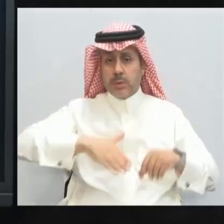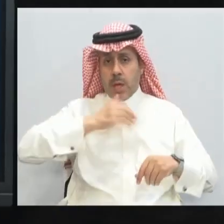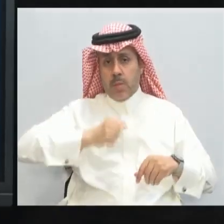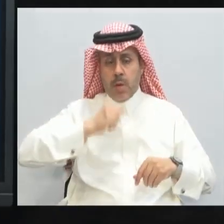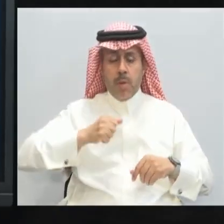نبينا محمد